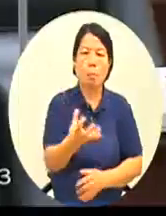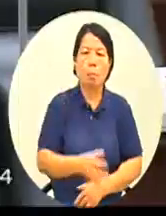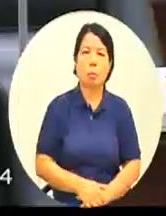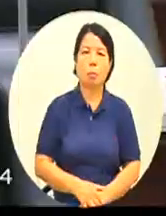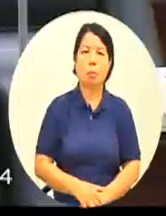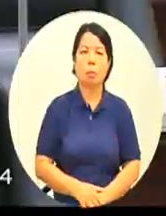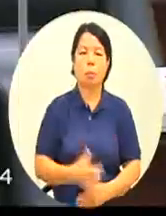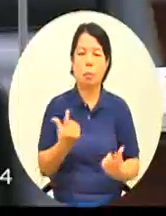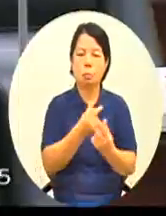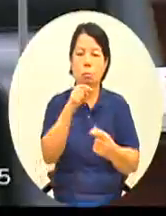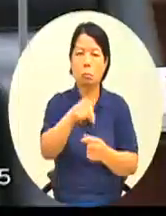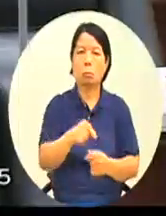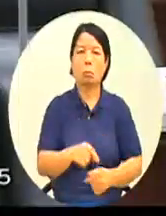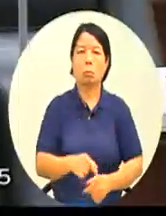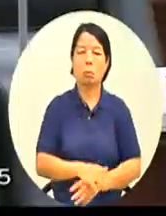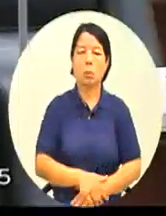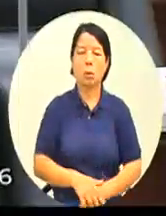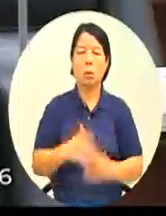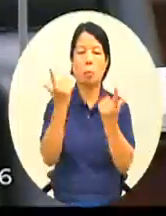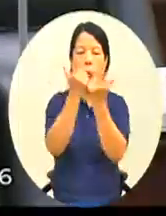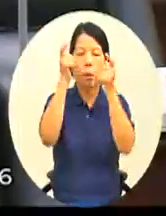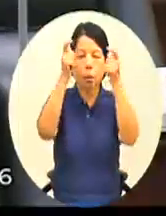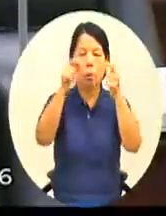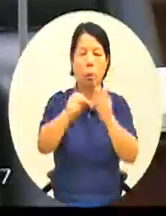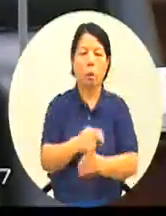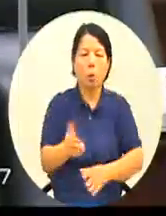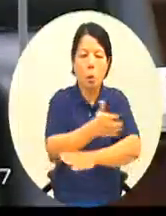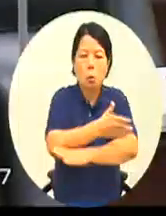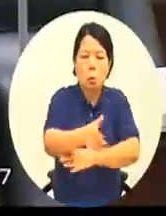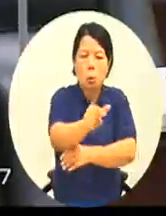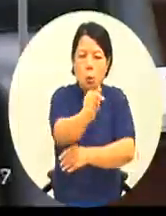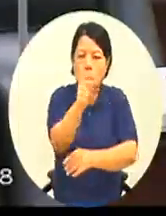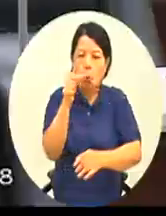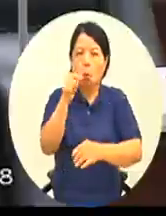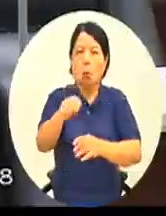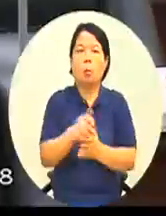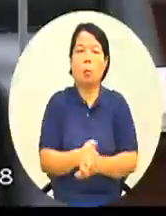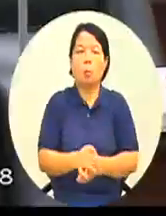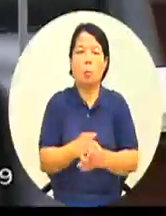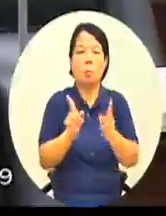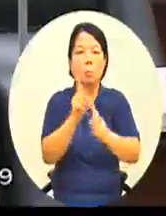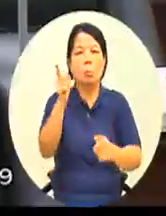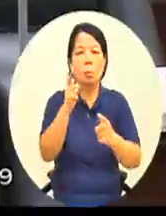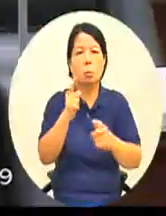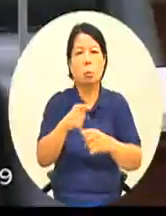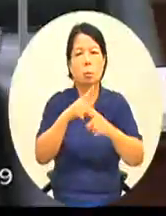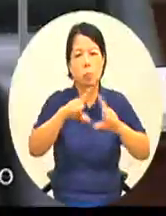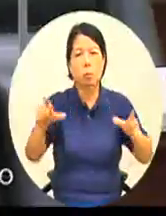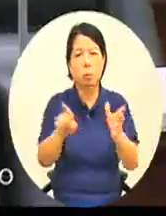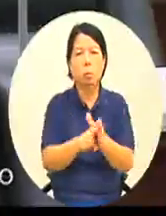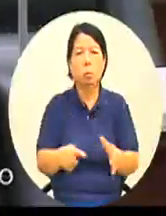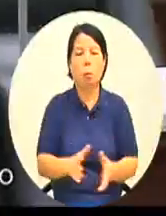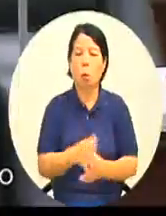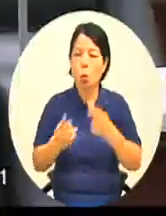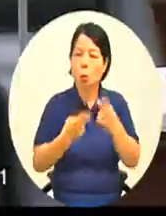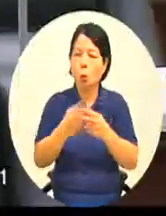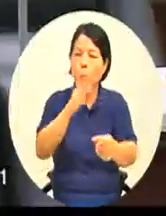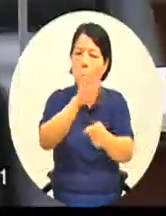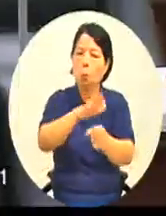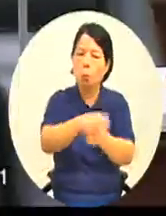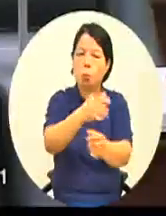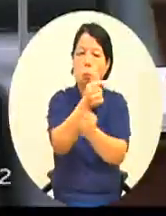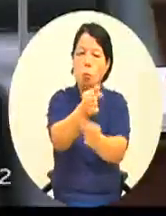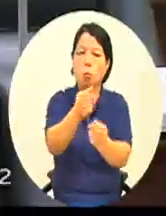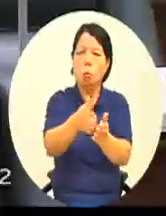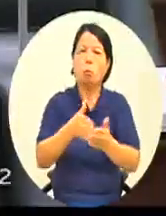这样子的一个地方，或者是北高雄比较乡下城乡差距比较大的地方，我们怎么样去弥补这个长照人力不